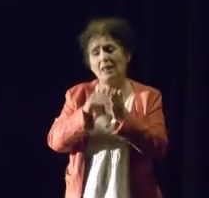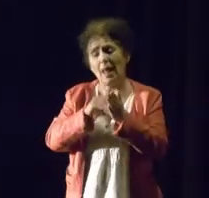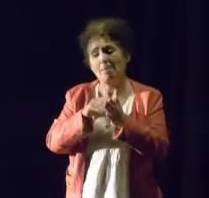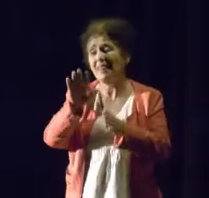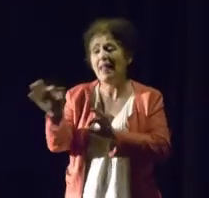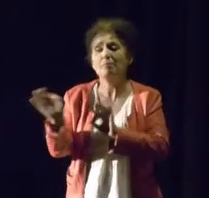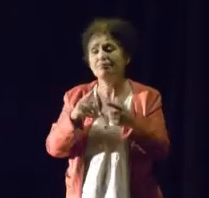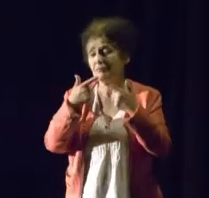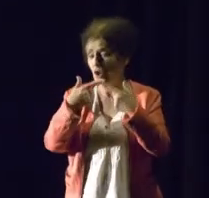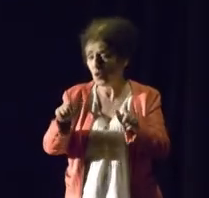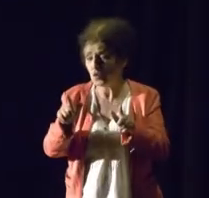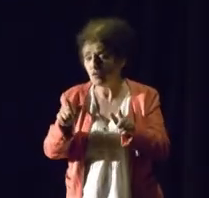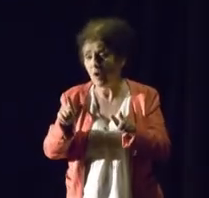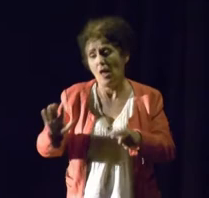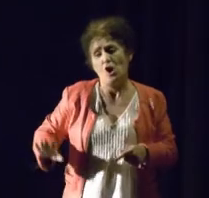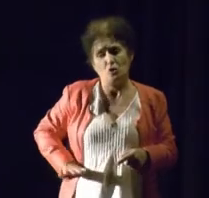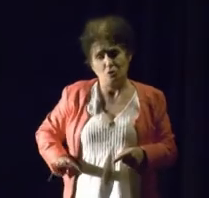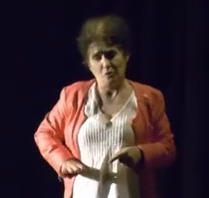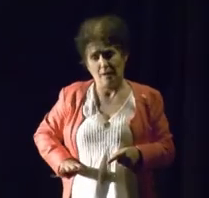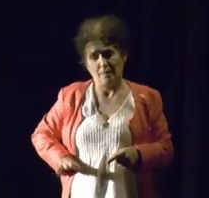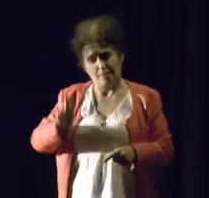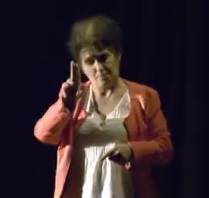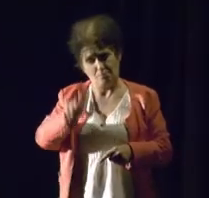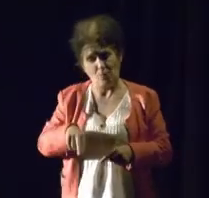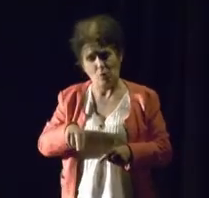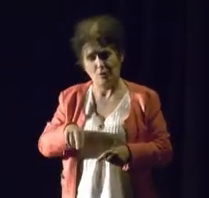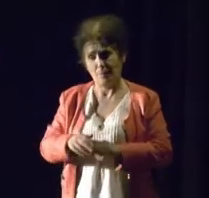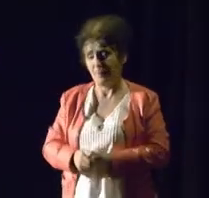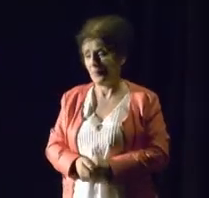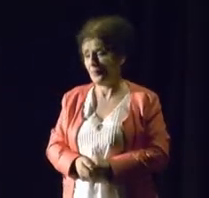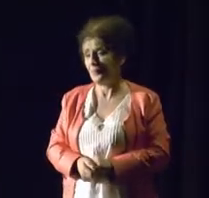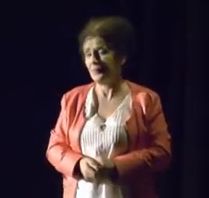да овозможи жената да може